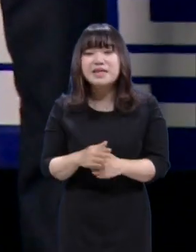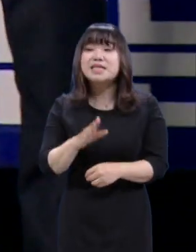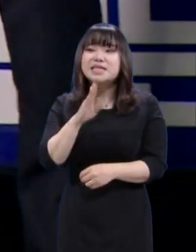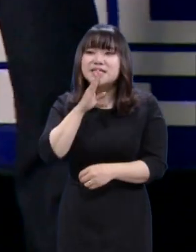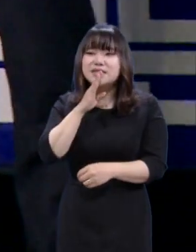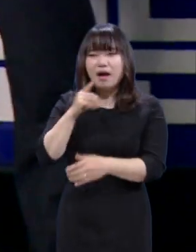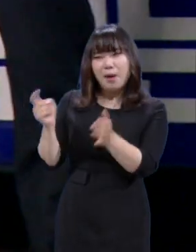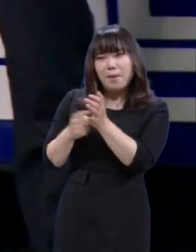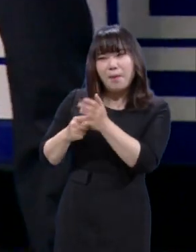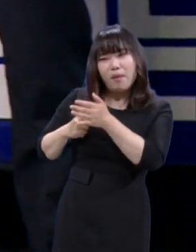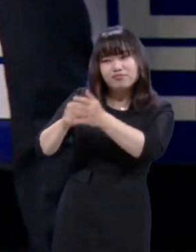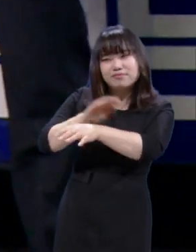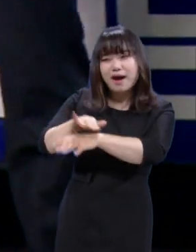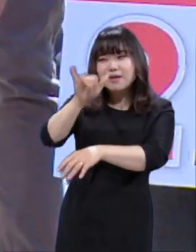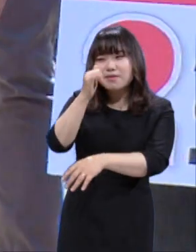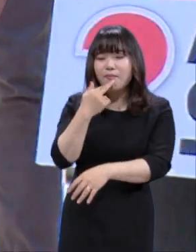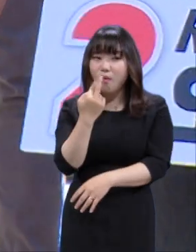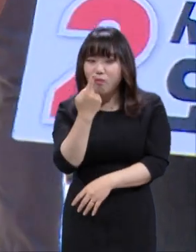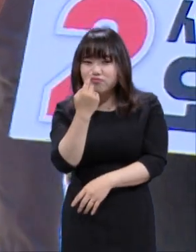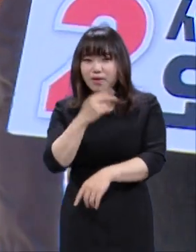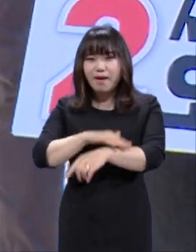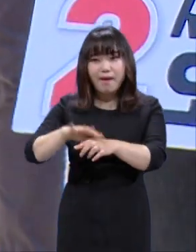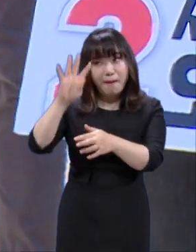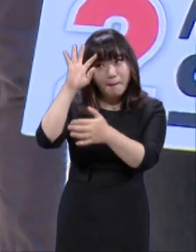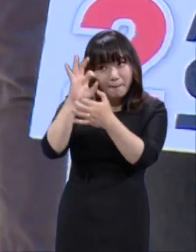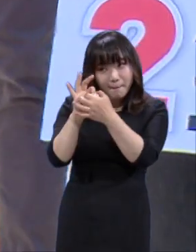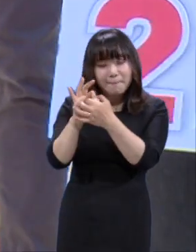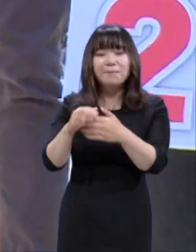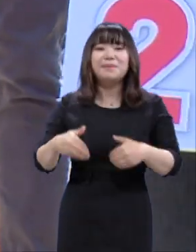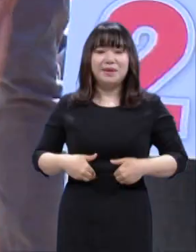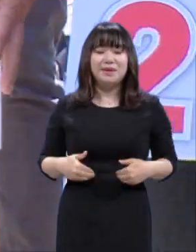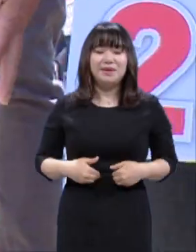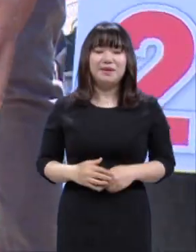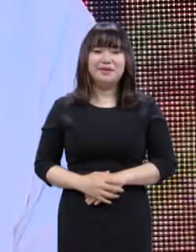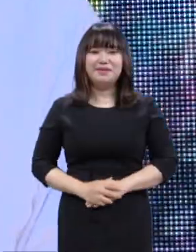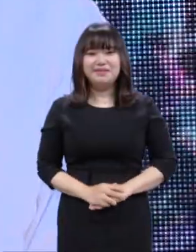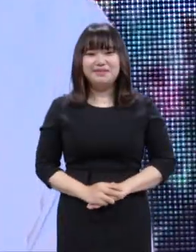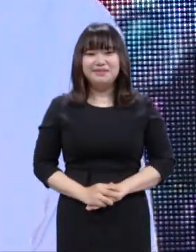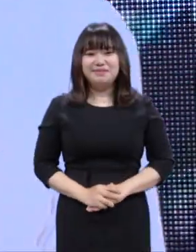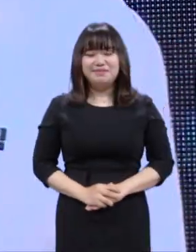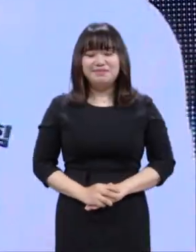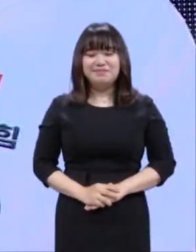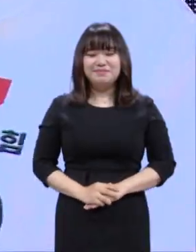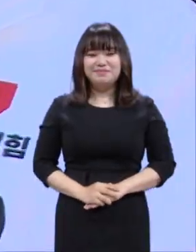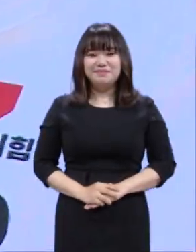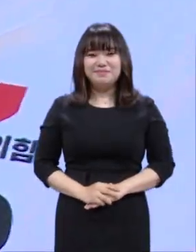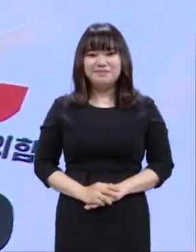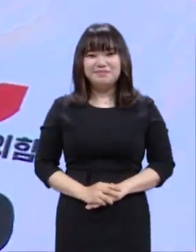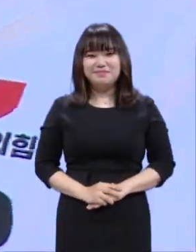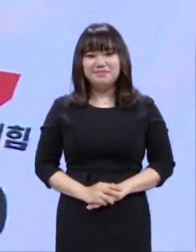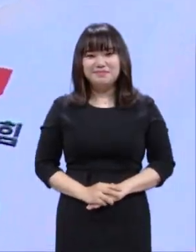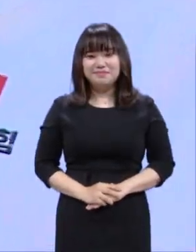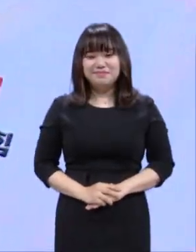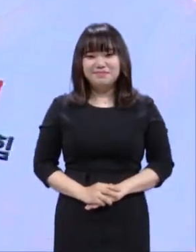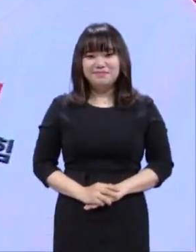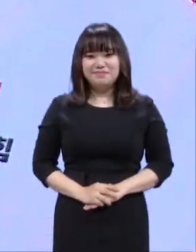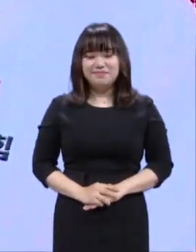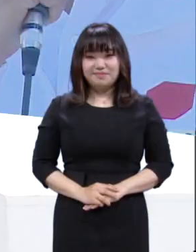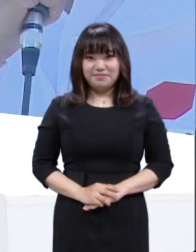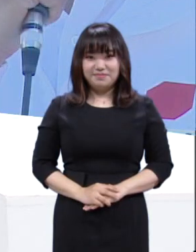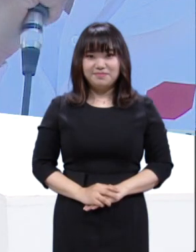얼마나 속도감 있게 추진해내느냐 또한 큰 숙제가 될 것으로 보입니다. BTV 뉴스